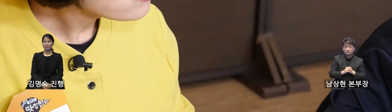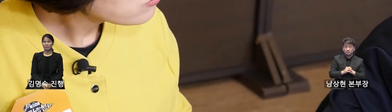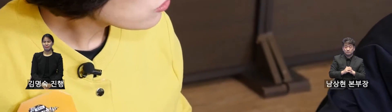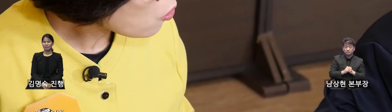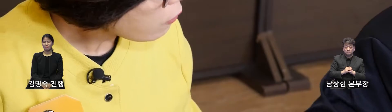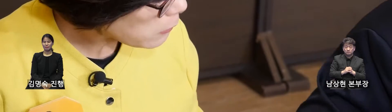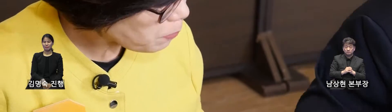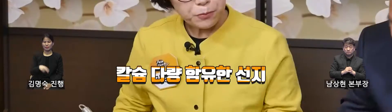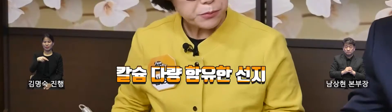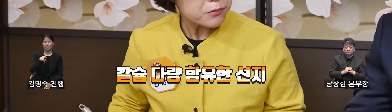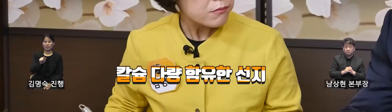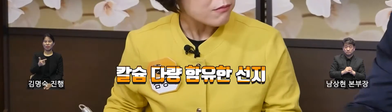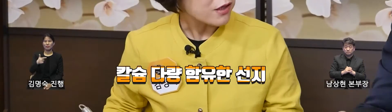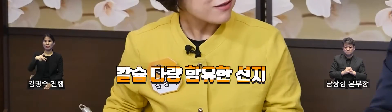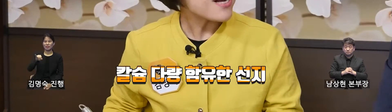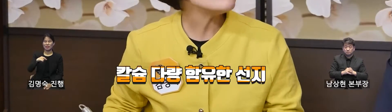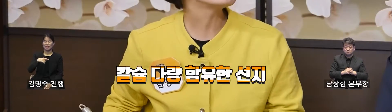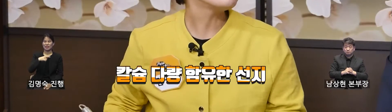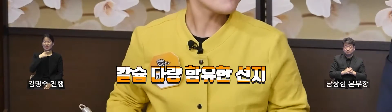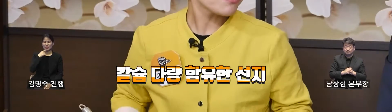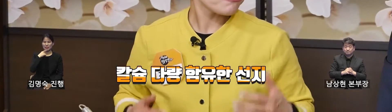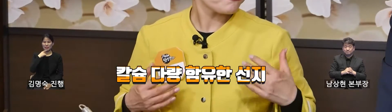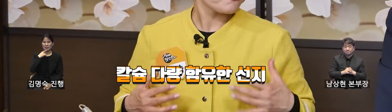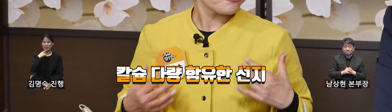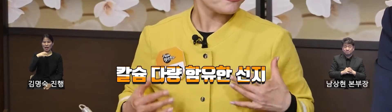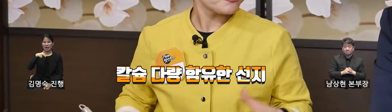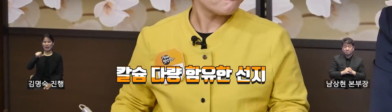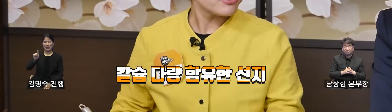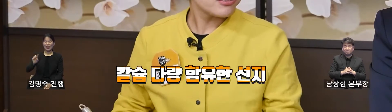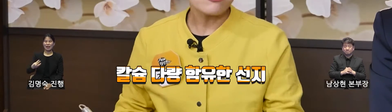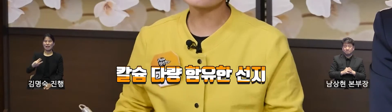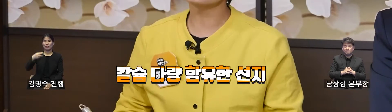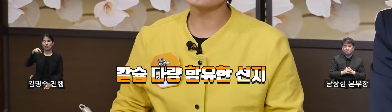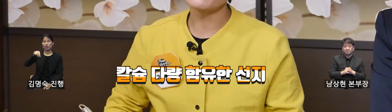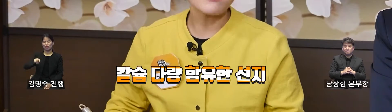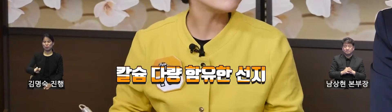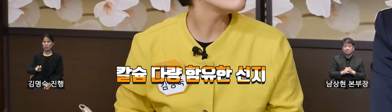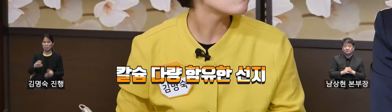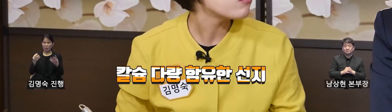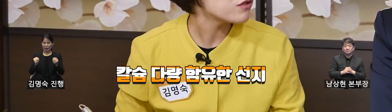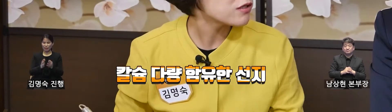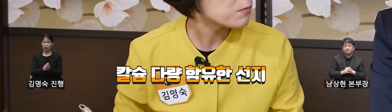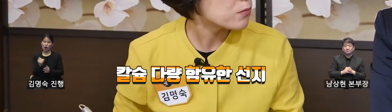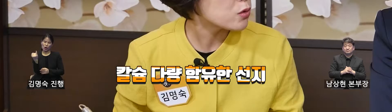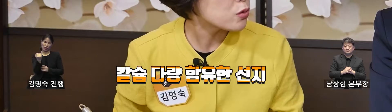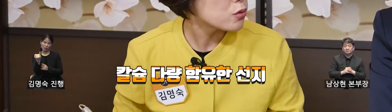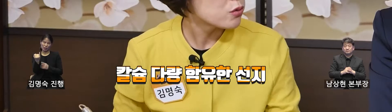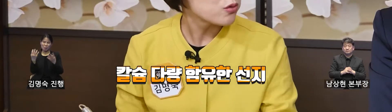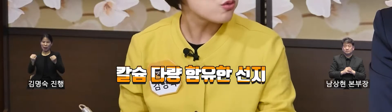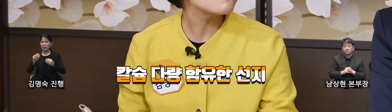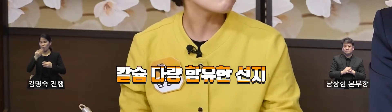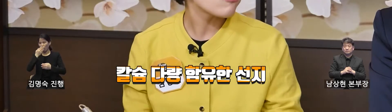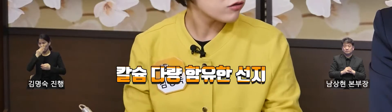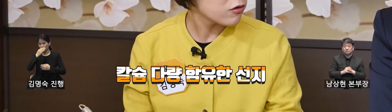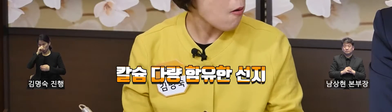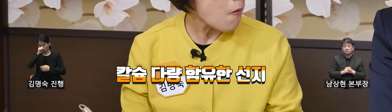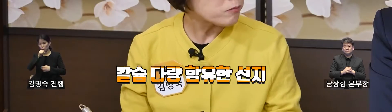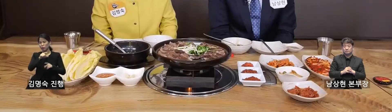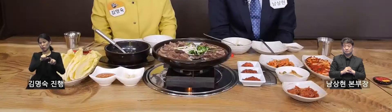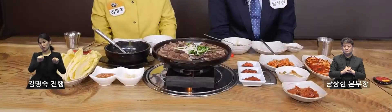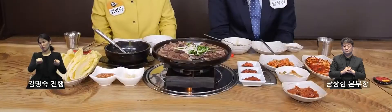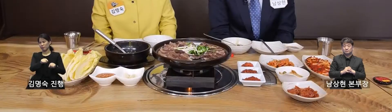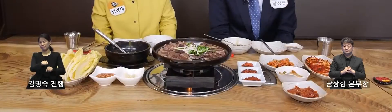이 선지는 또 칼슘이 많아서 우리 여성분들이 많이 먹으면 참 좋은